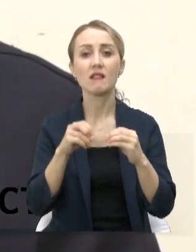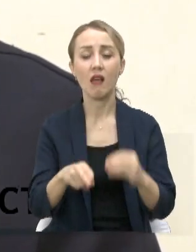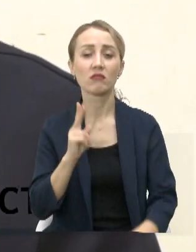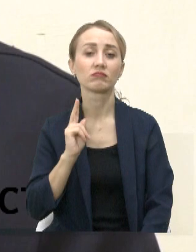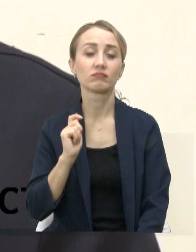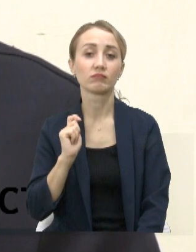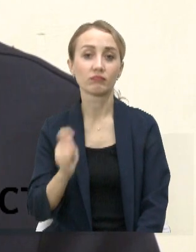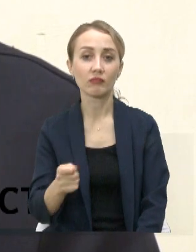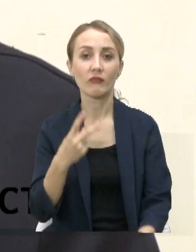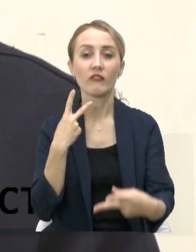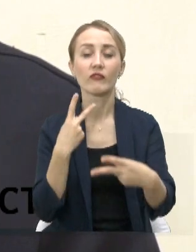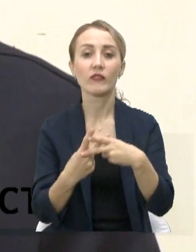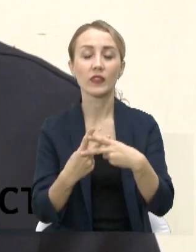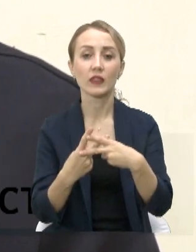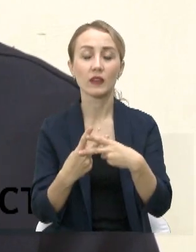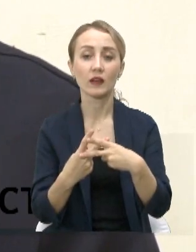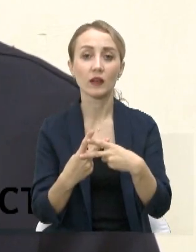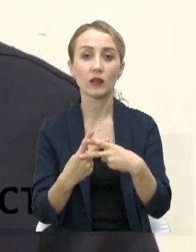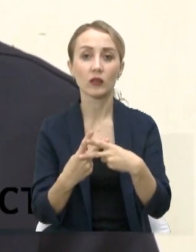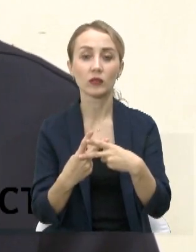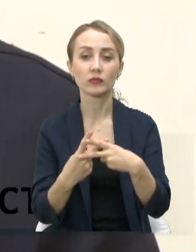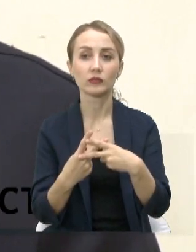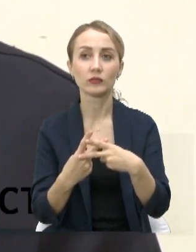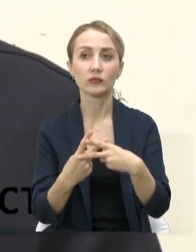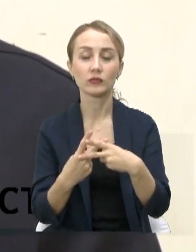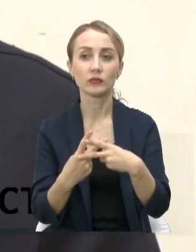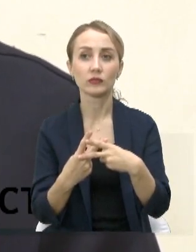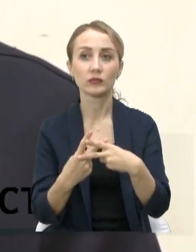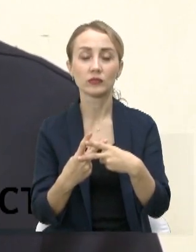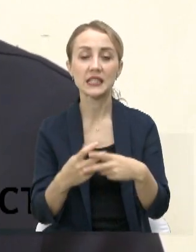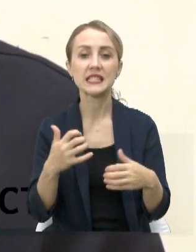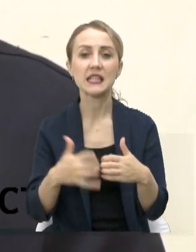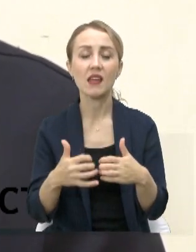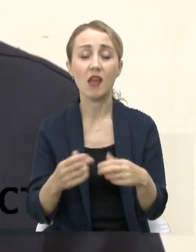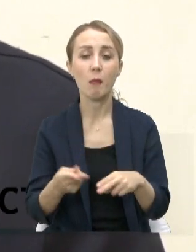лишения свободы с отбыванием наказания в учреждении уголовно-исполнительной системы средней безопасности.